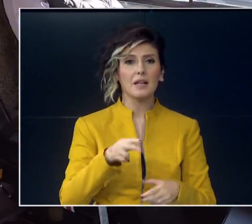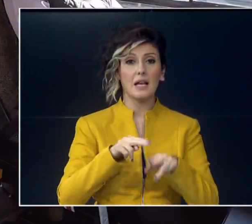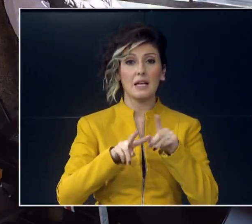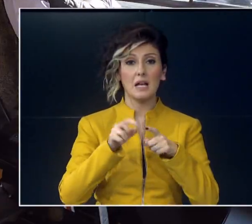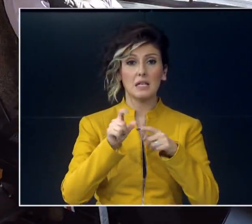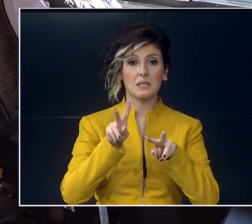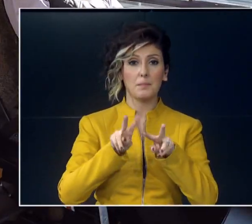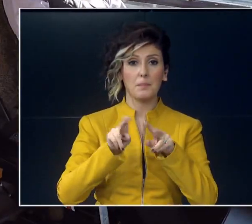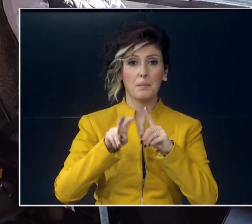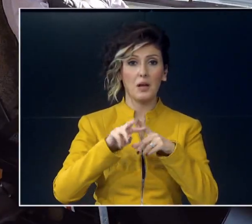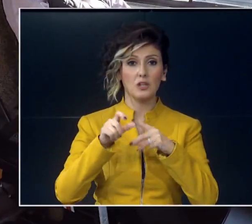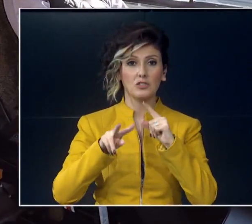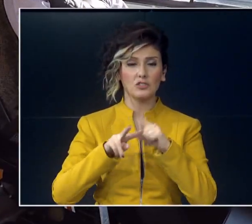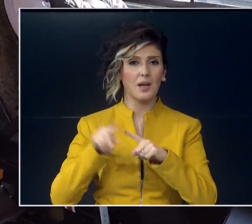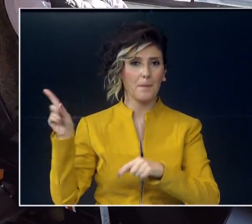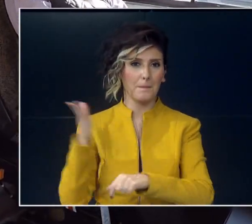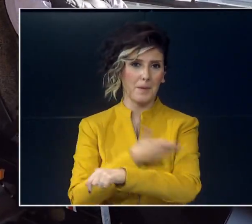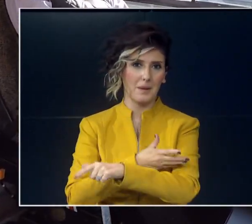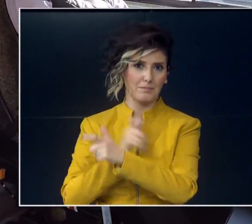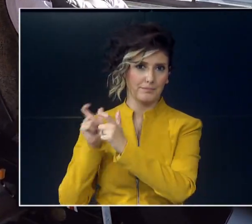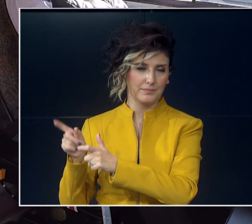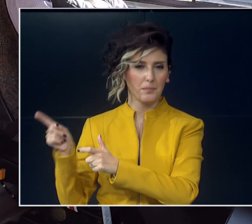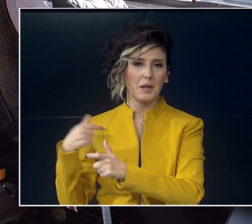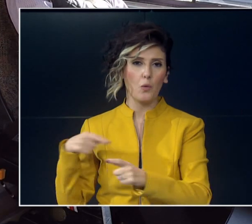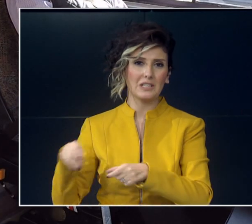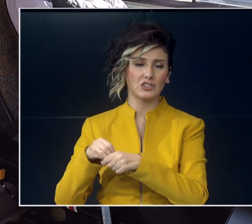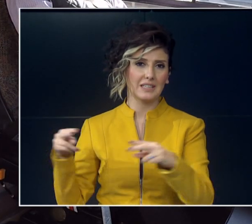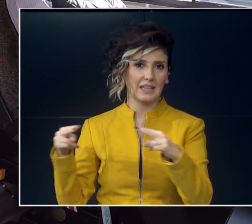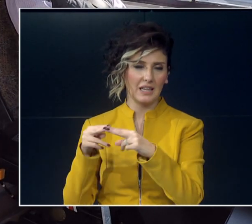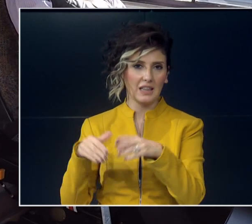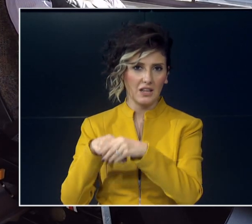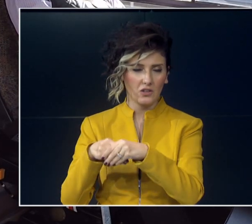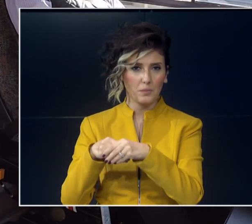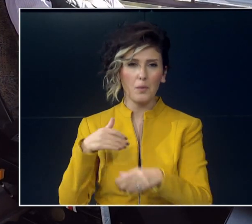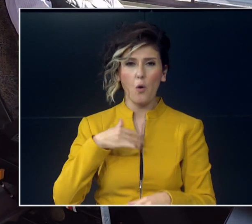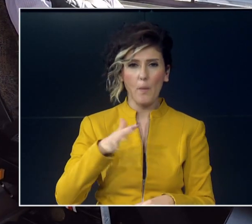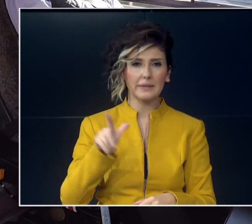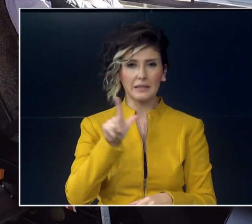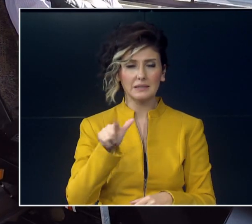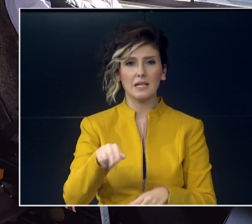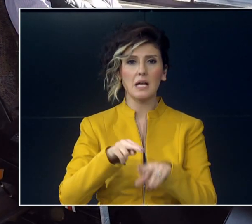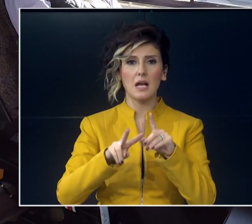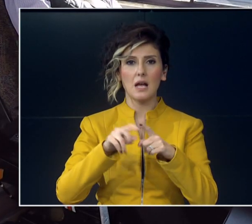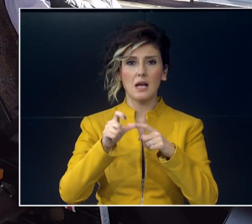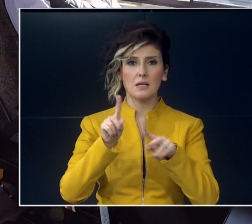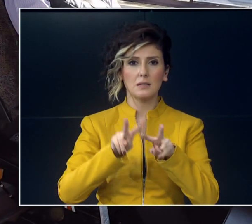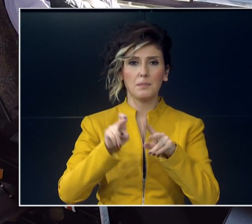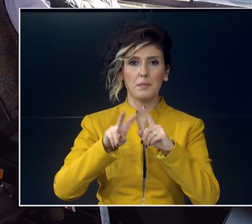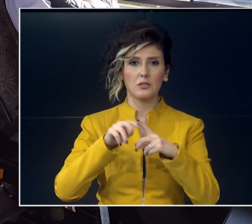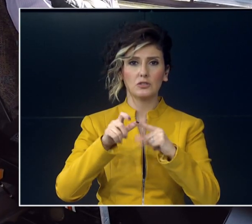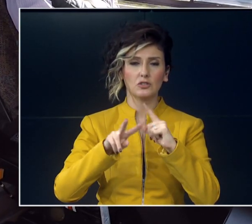Kasımpaşa'da tanıştık. Kendisi Kasımpaşalı. Ben de orta lise eğitimi Kasımpaşa'da